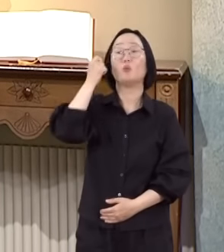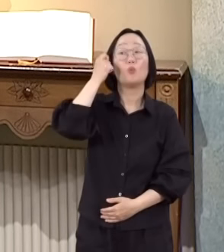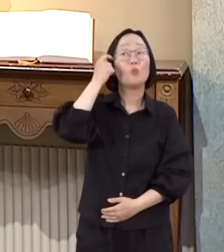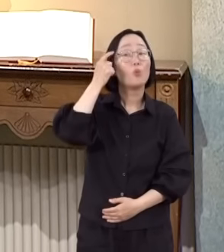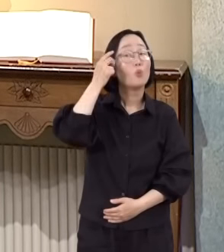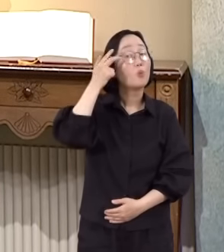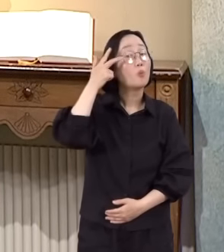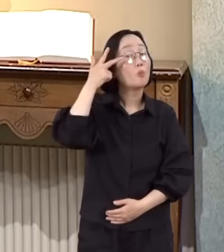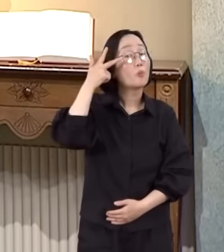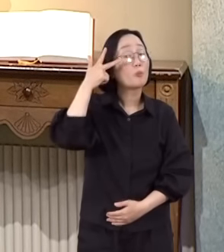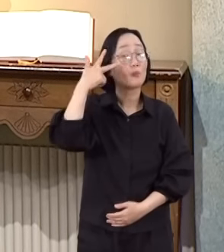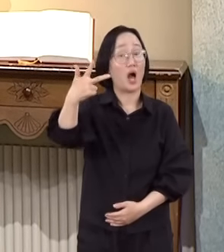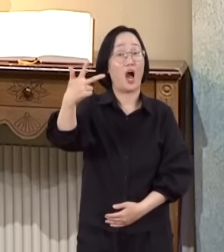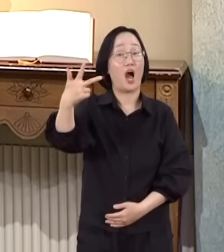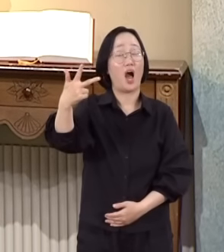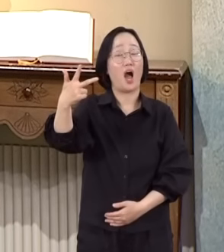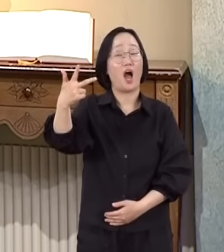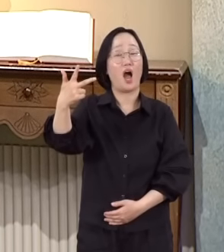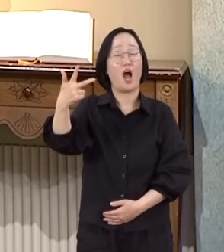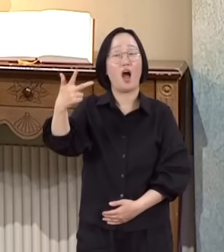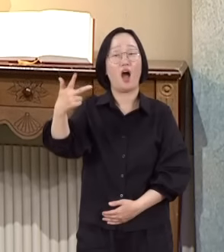일주일이 지났는데